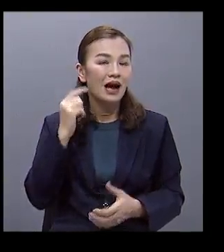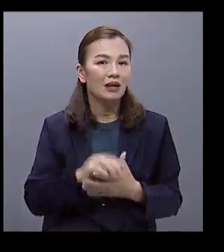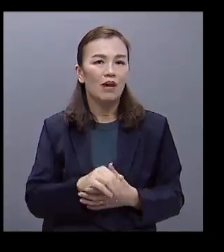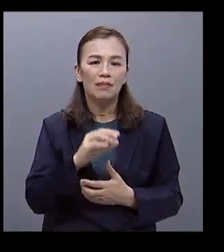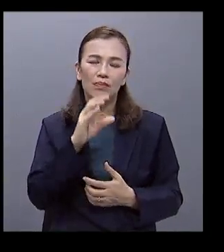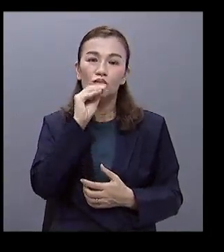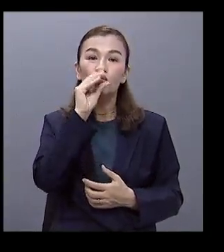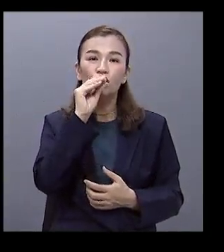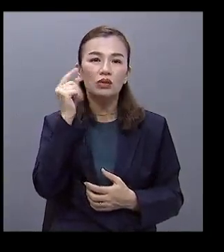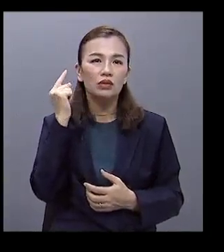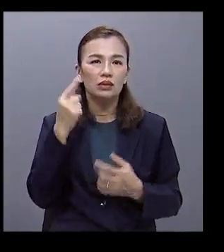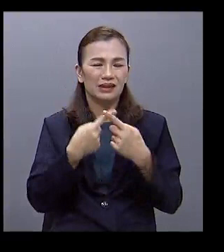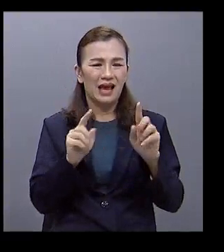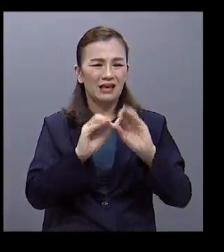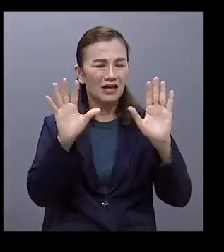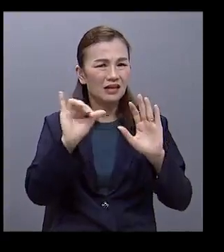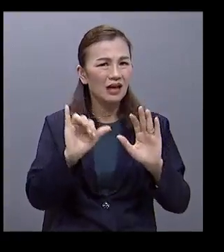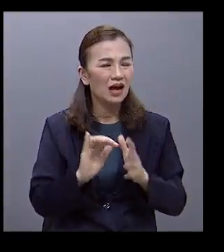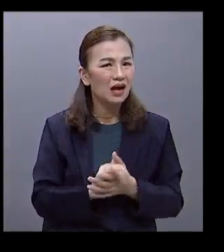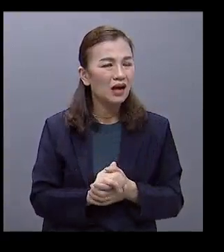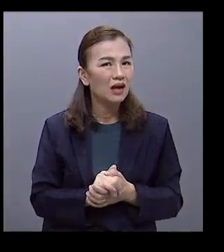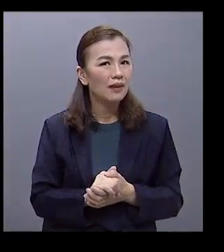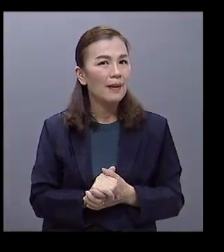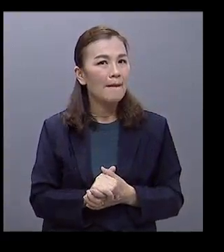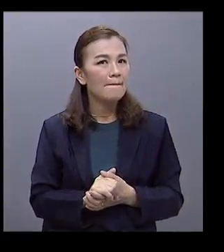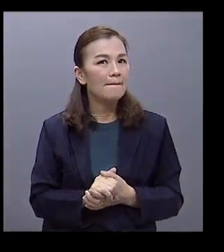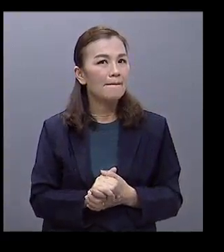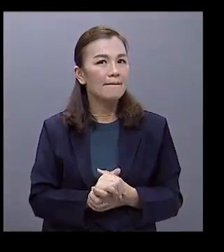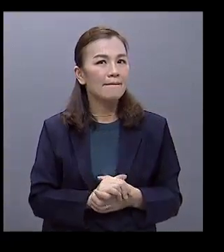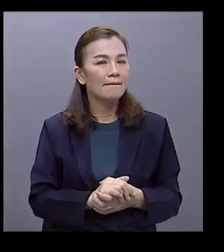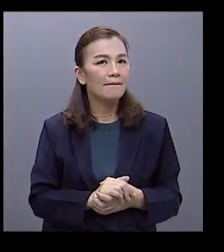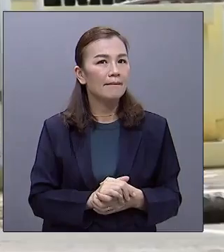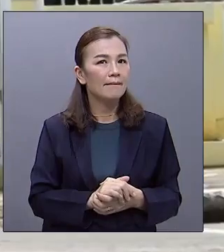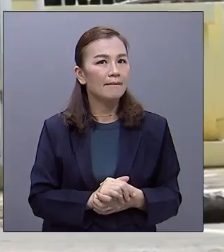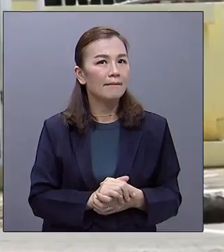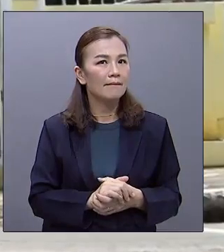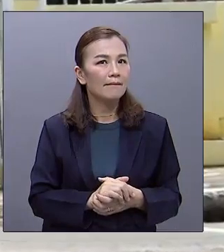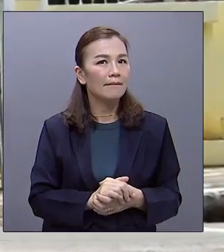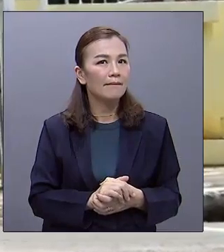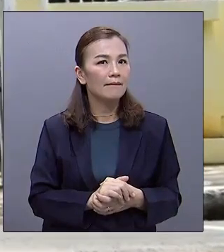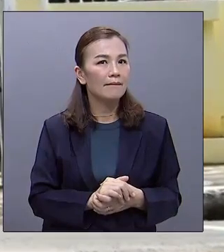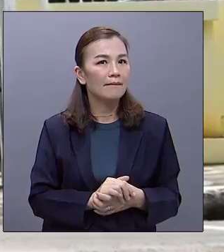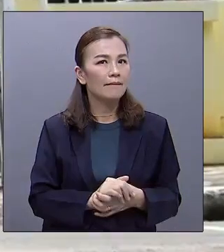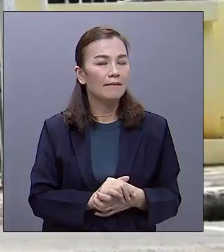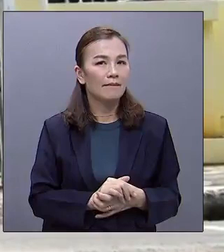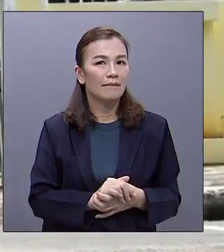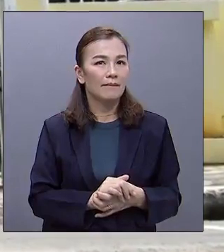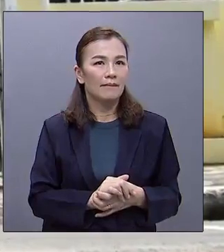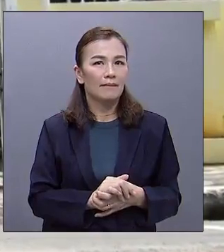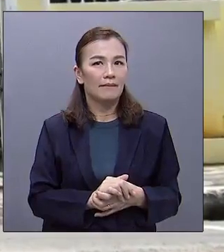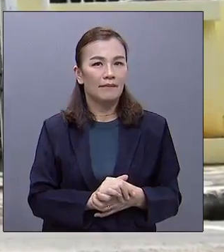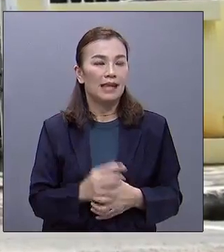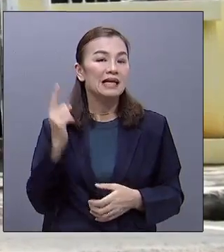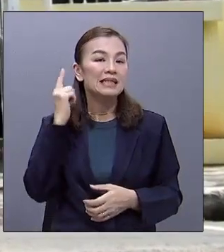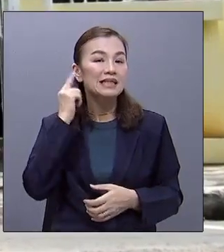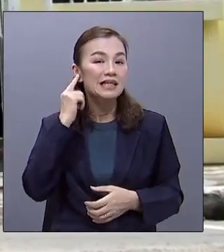ยอดนี่นคือคลิปเส